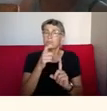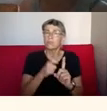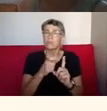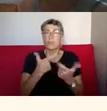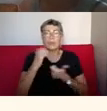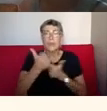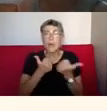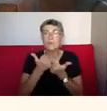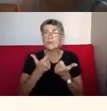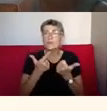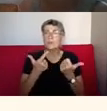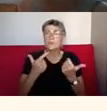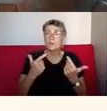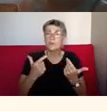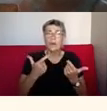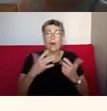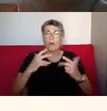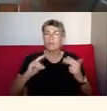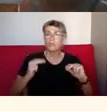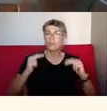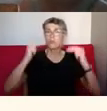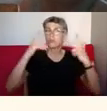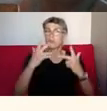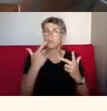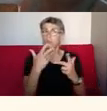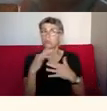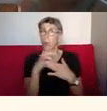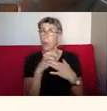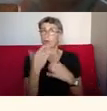services qui travaillent avec des candidats. Donc